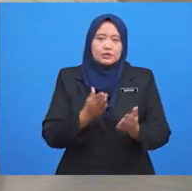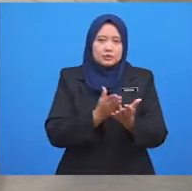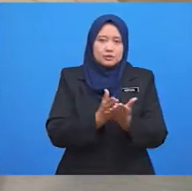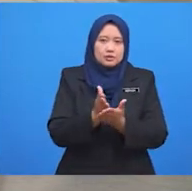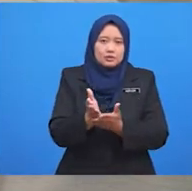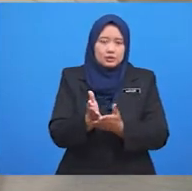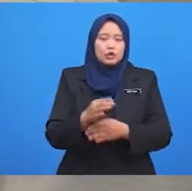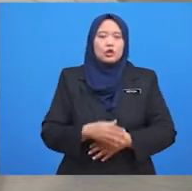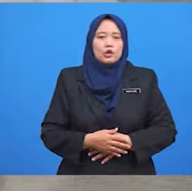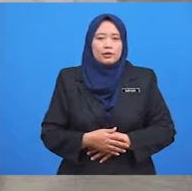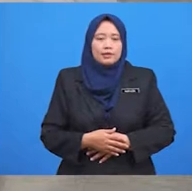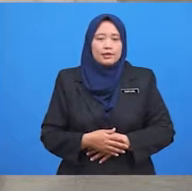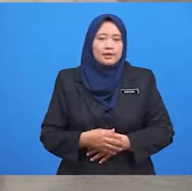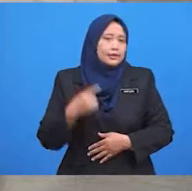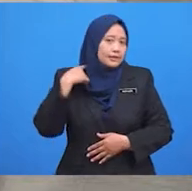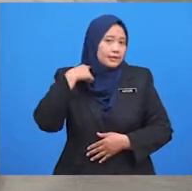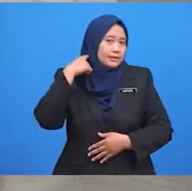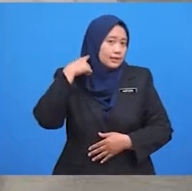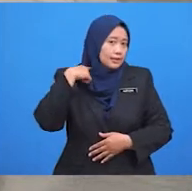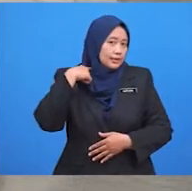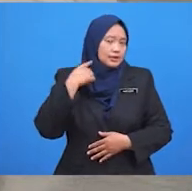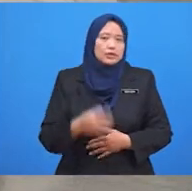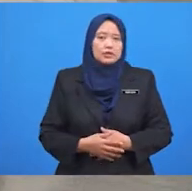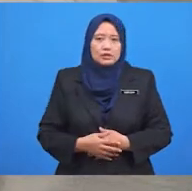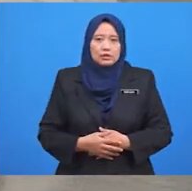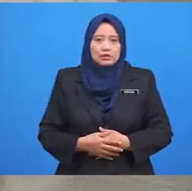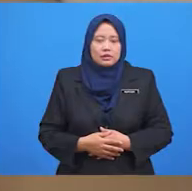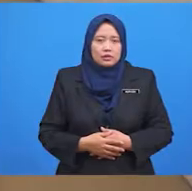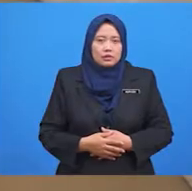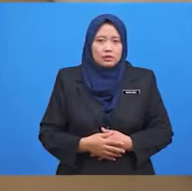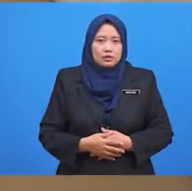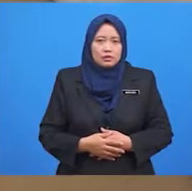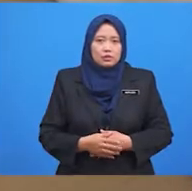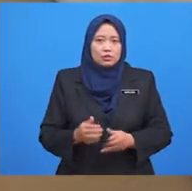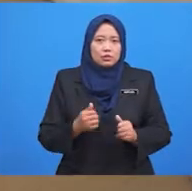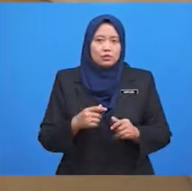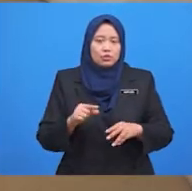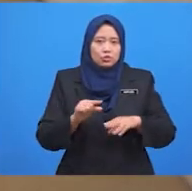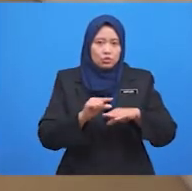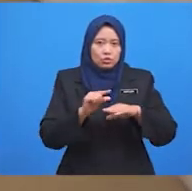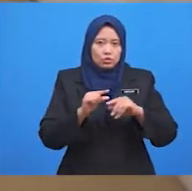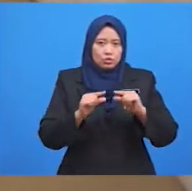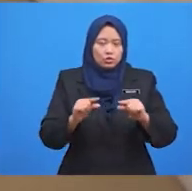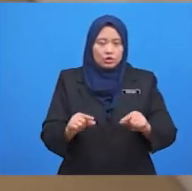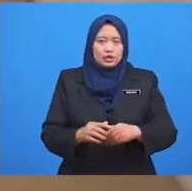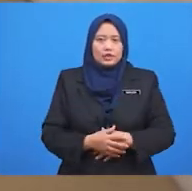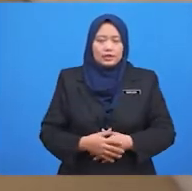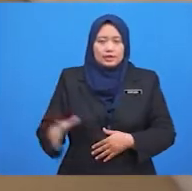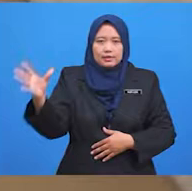Seterusnya, bahagian leher. Gerakan prop dengan gerakan grab dan glide bagi menguatkan otot.